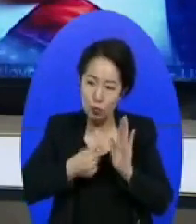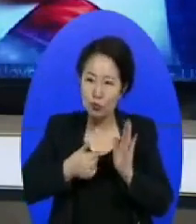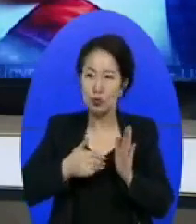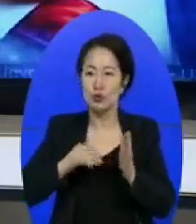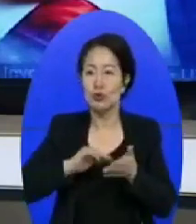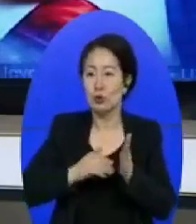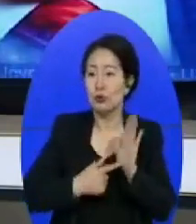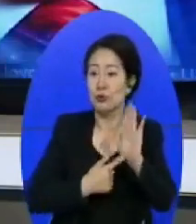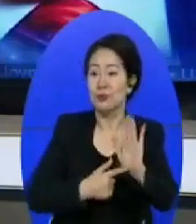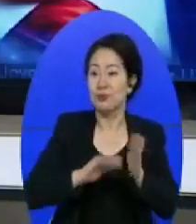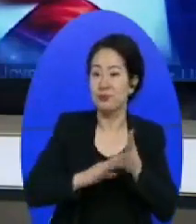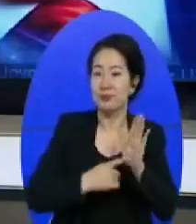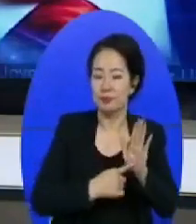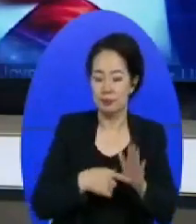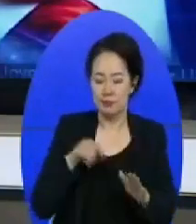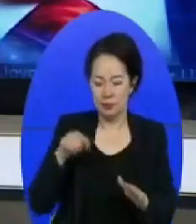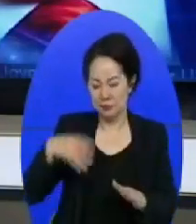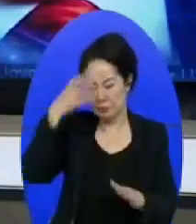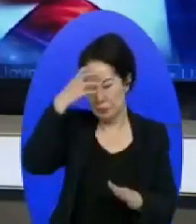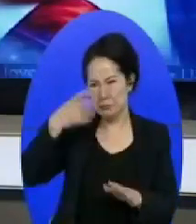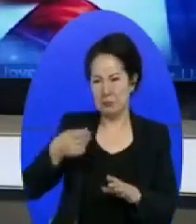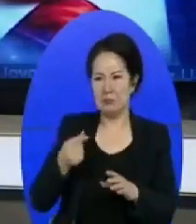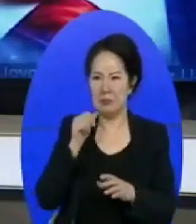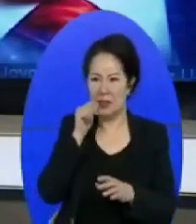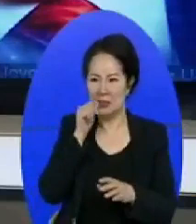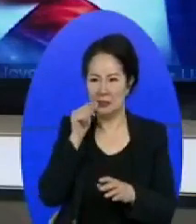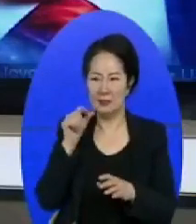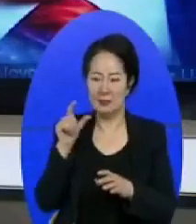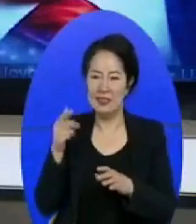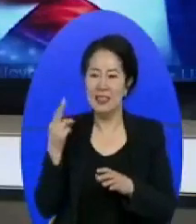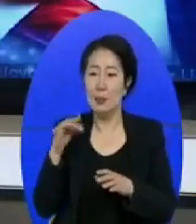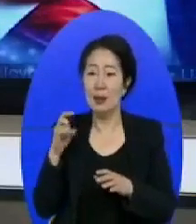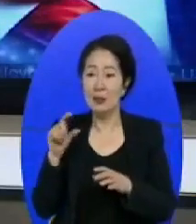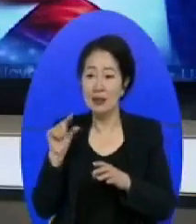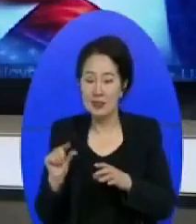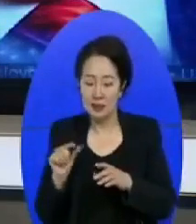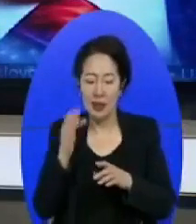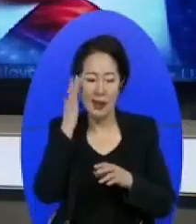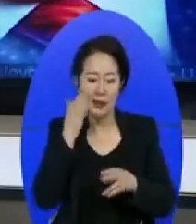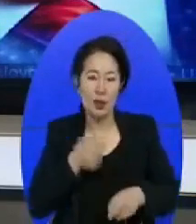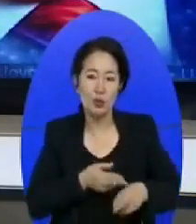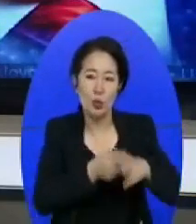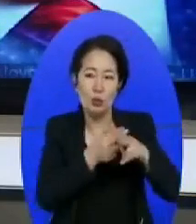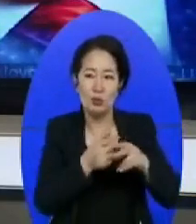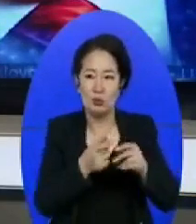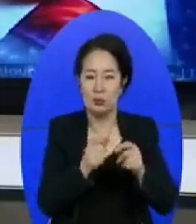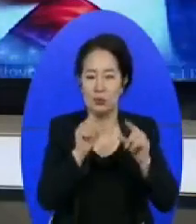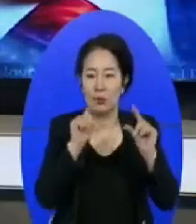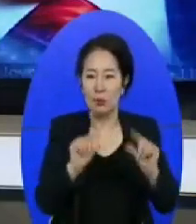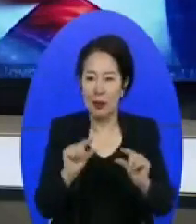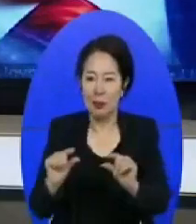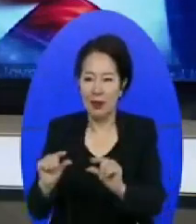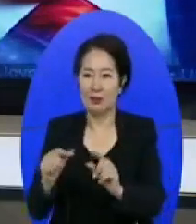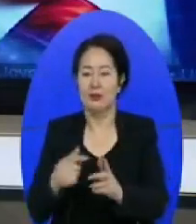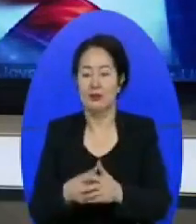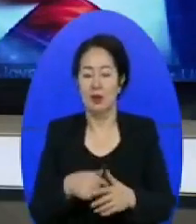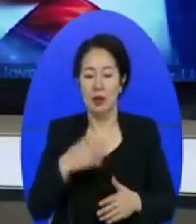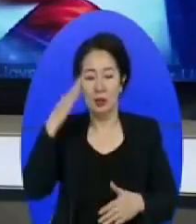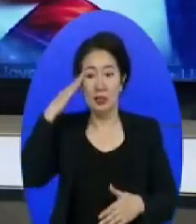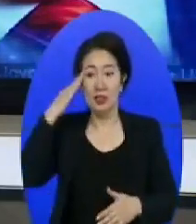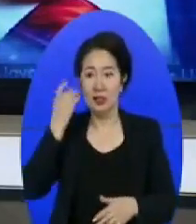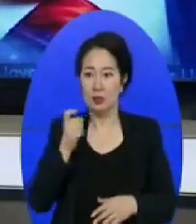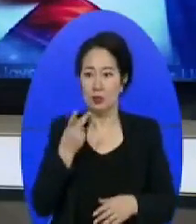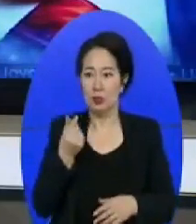уг төсвийн тухай саналд Төрийн департаментийн зардлыг танах, гадаад улс орнуудад үзүүлэх тусламжийн хэмжээг бууруулах, харин батлан хамгаалах